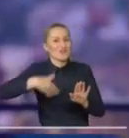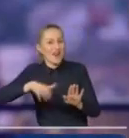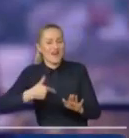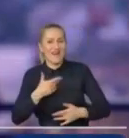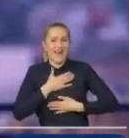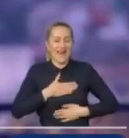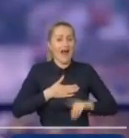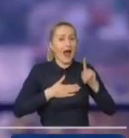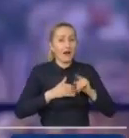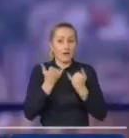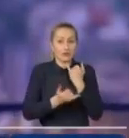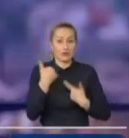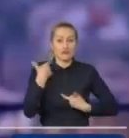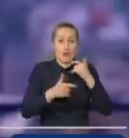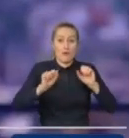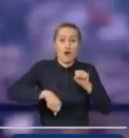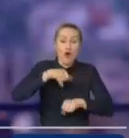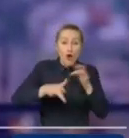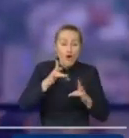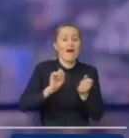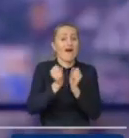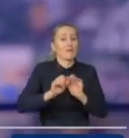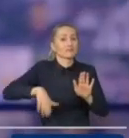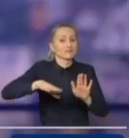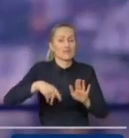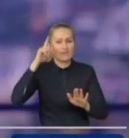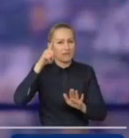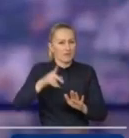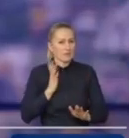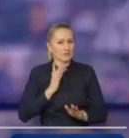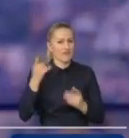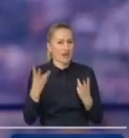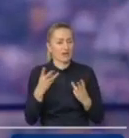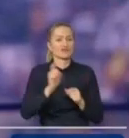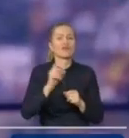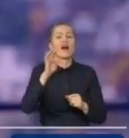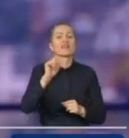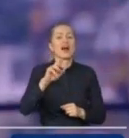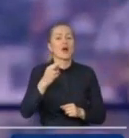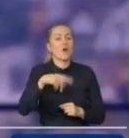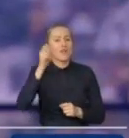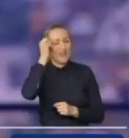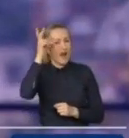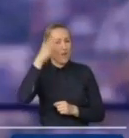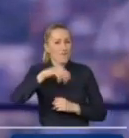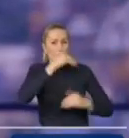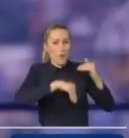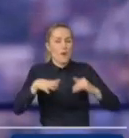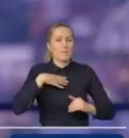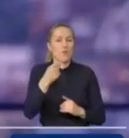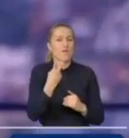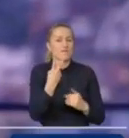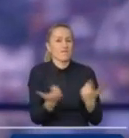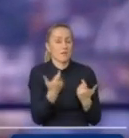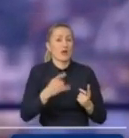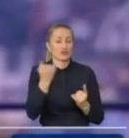jednak o zasadach bezpieczeństwa. W Tarnowskich Górach wczoraj w dwóch różnych miejscach doszło do dwóch wypadków dzieci na hulajnogach. Chłopcy wjechali na ulicę wprost